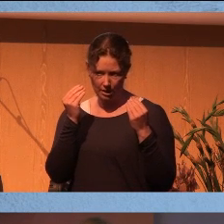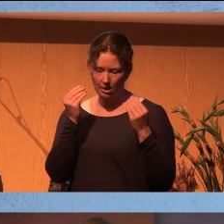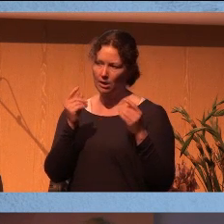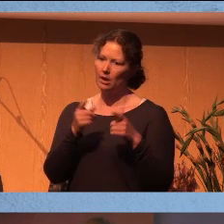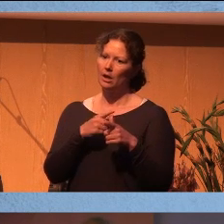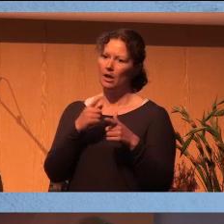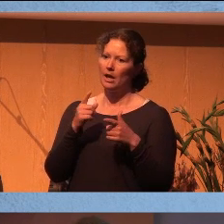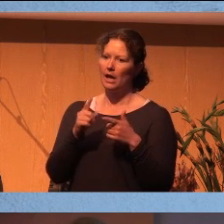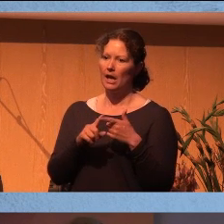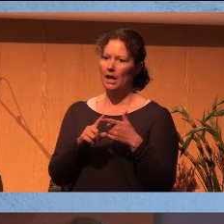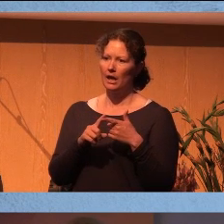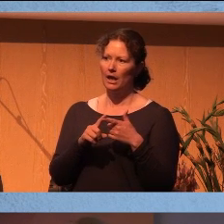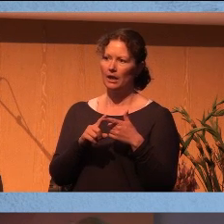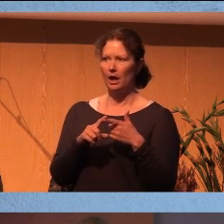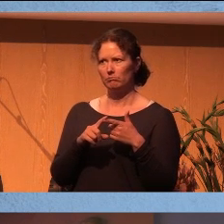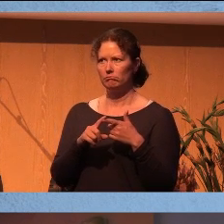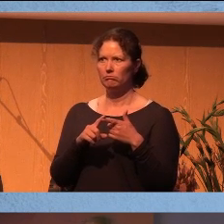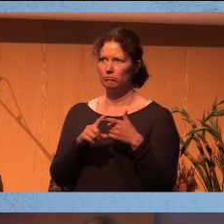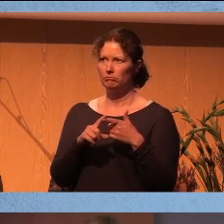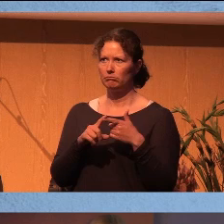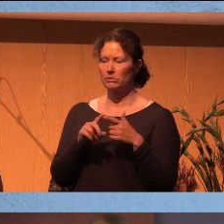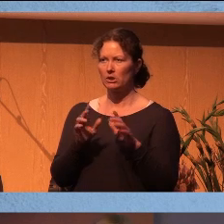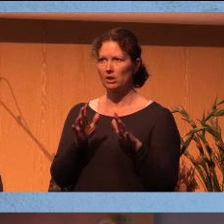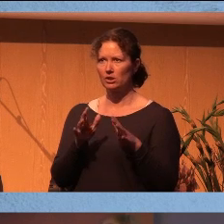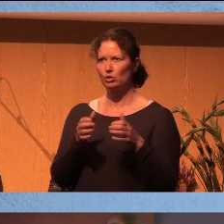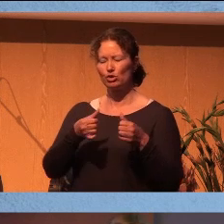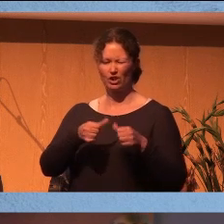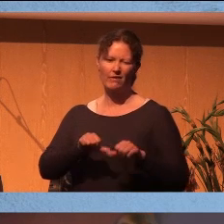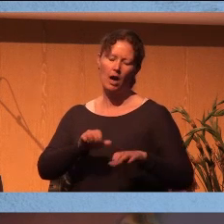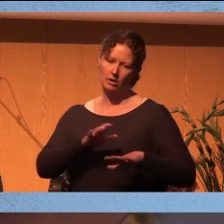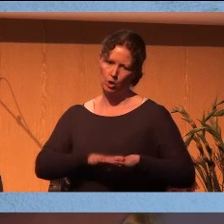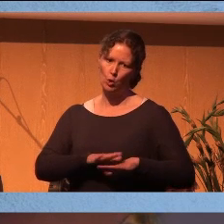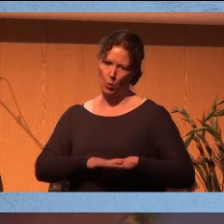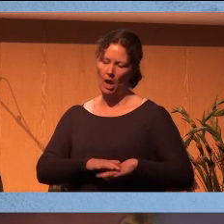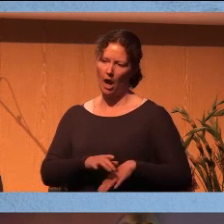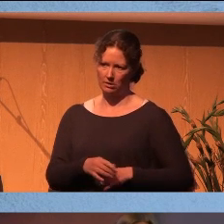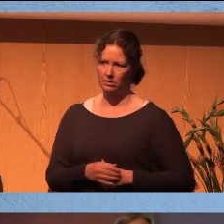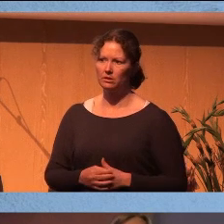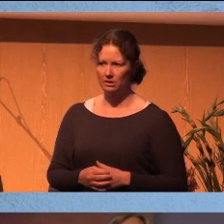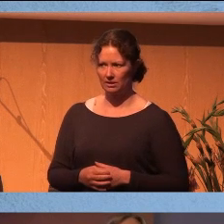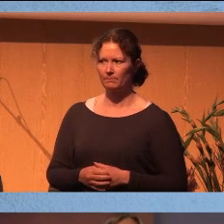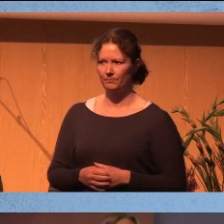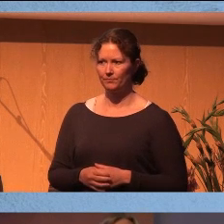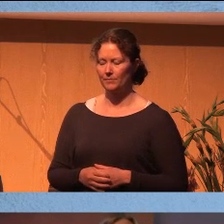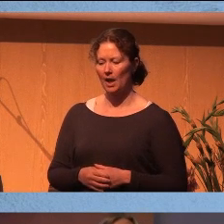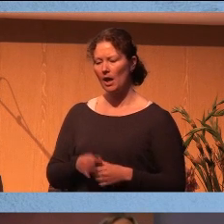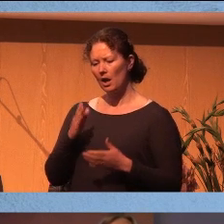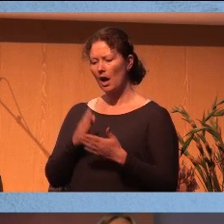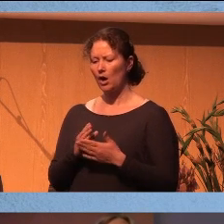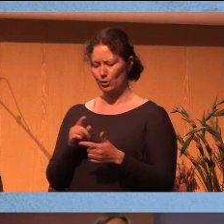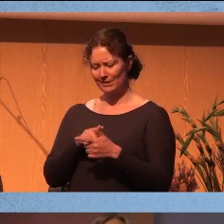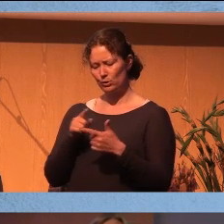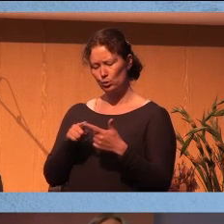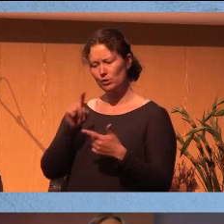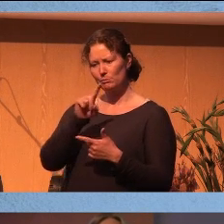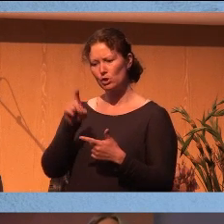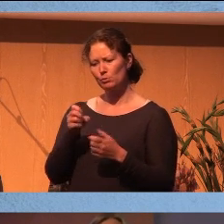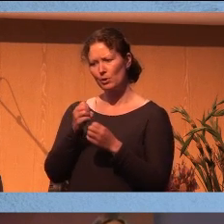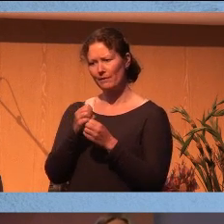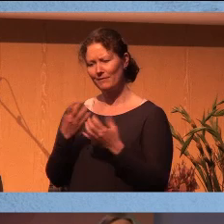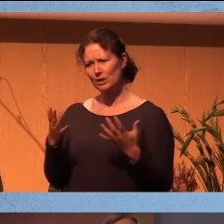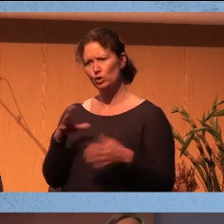eller ja, ganske svagt grunnlag da. Det nettopp disse to spørsmålene som folk flest